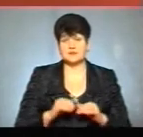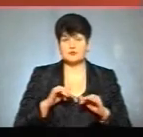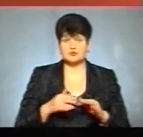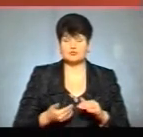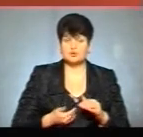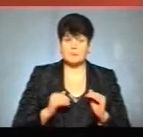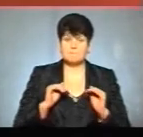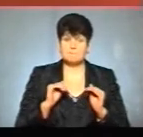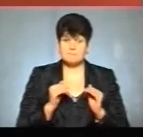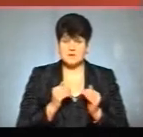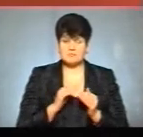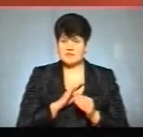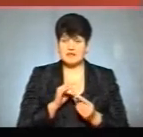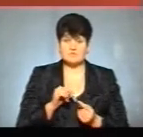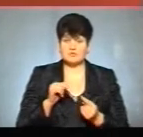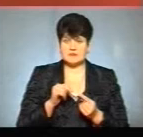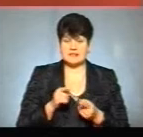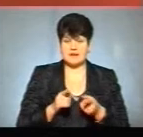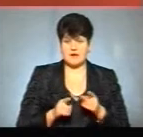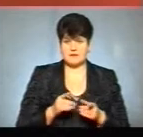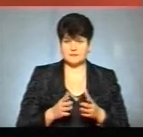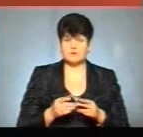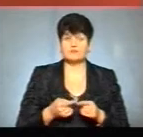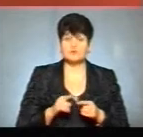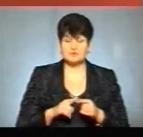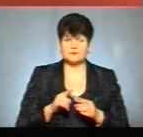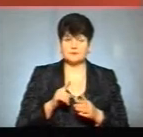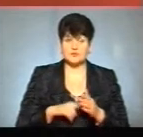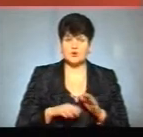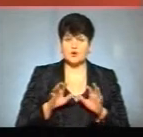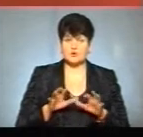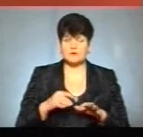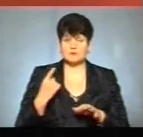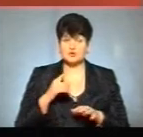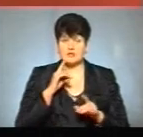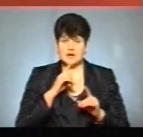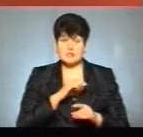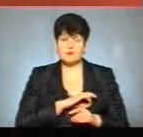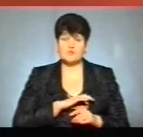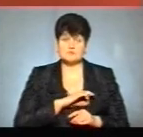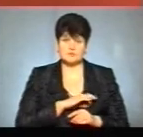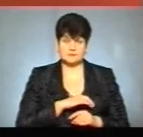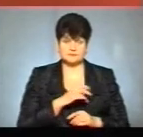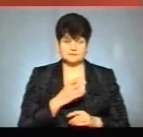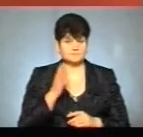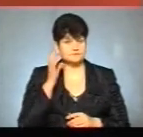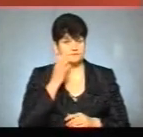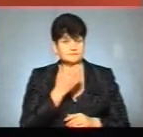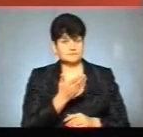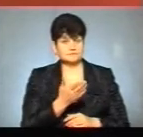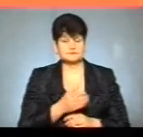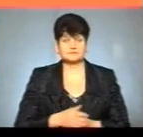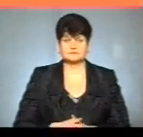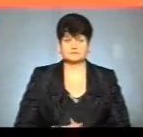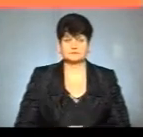прожиткові мінімуми не відповідають реальності. В цьому переконаний голова обласної ради профспілок Андрій Присяжний. Давайте послухаємо, що він каже.